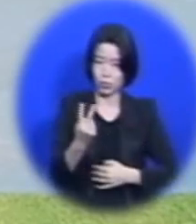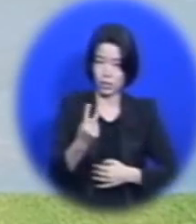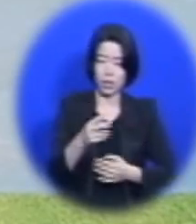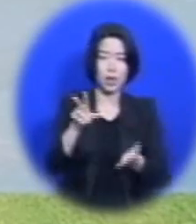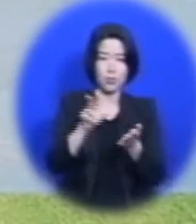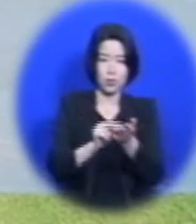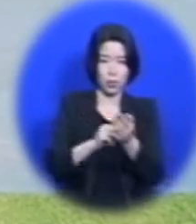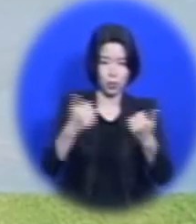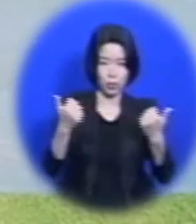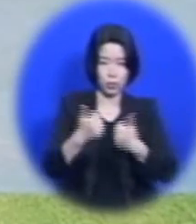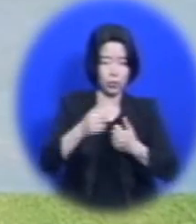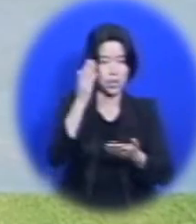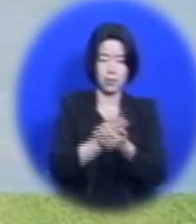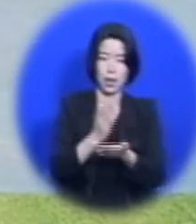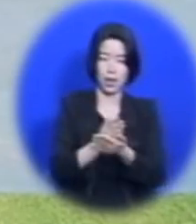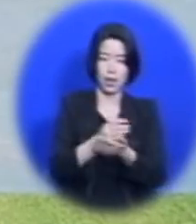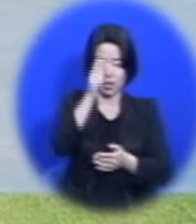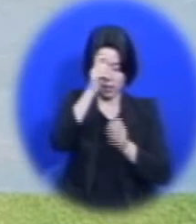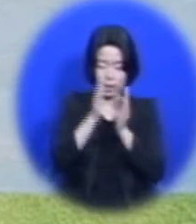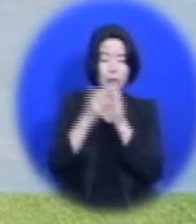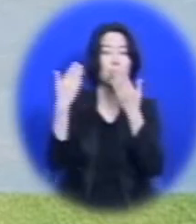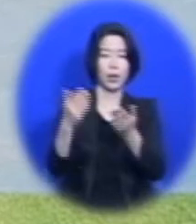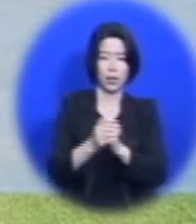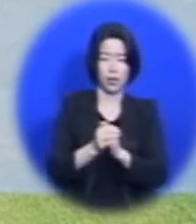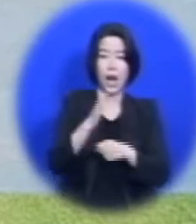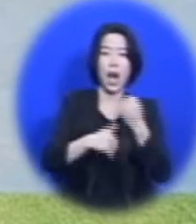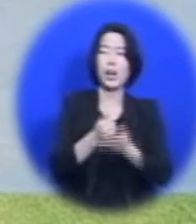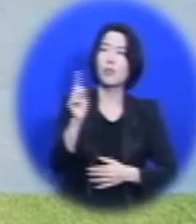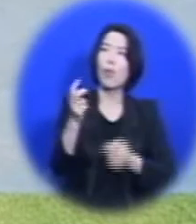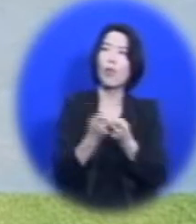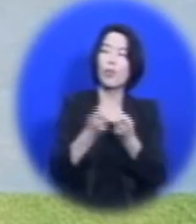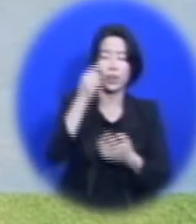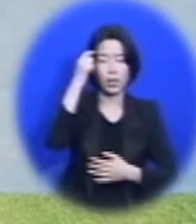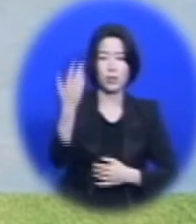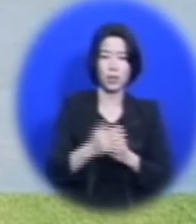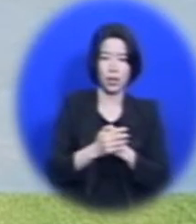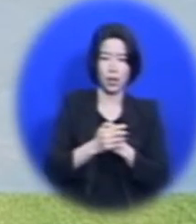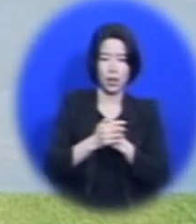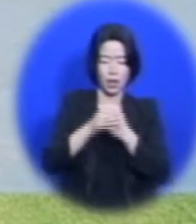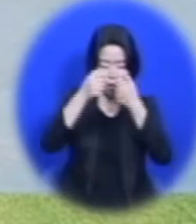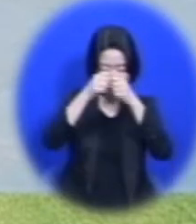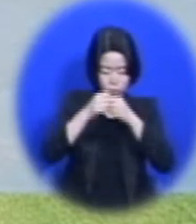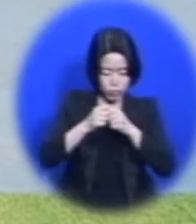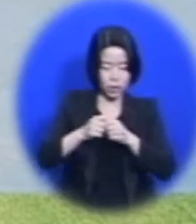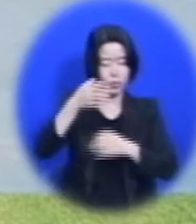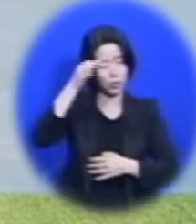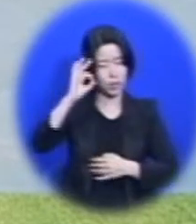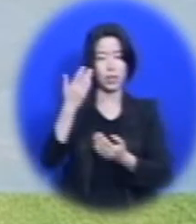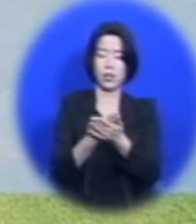하지 말고 기도를 합시다. 하나님 어떻게 해야 됩니까? 구체적으로 깨닫게 해주세요.